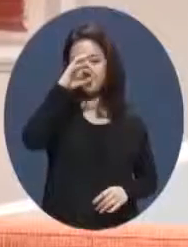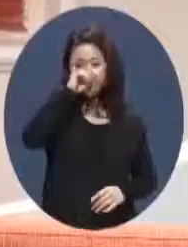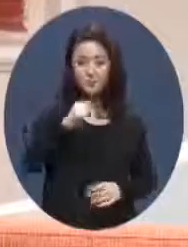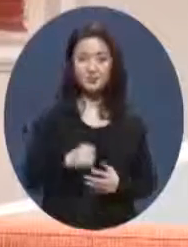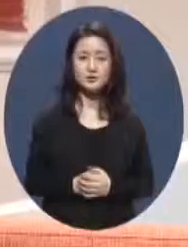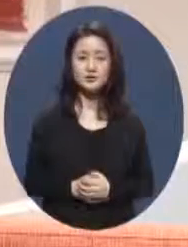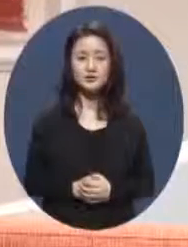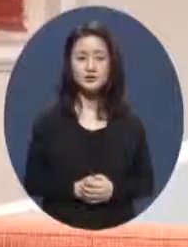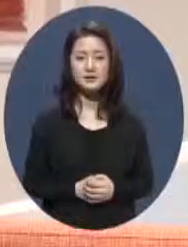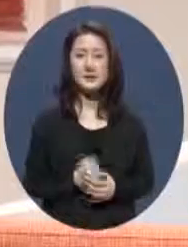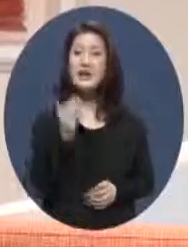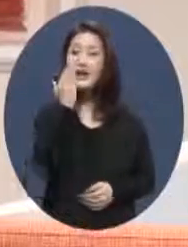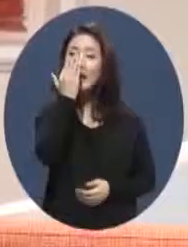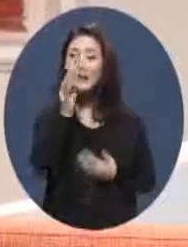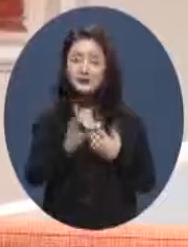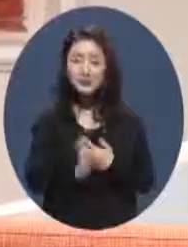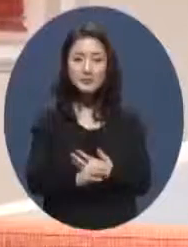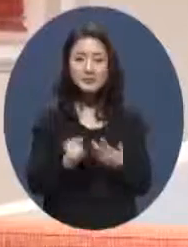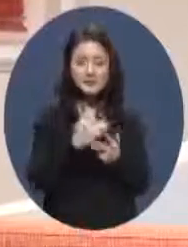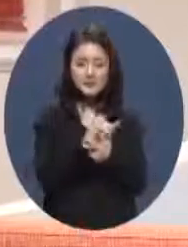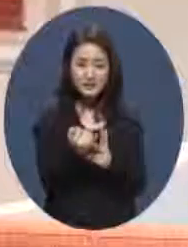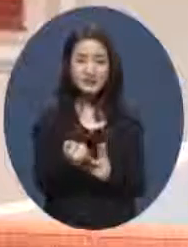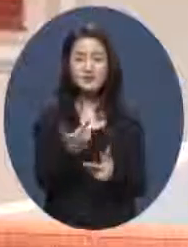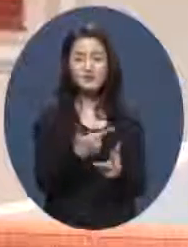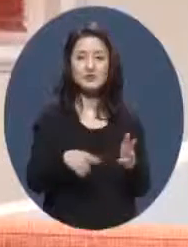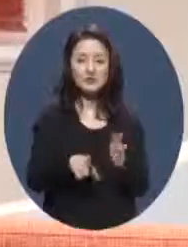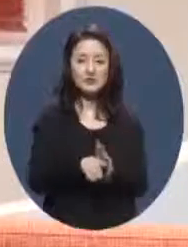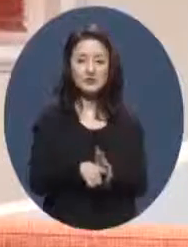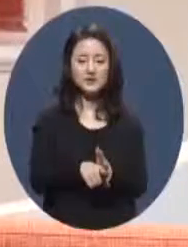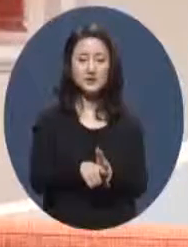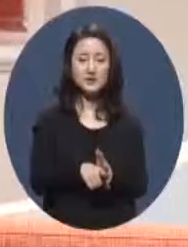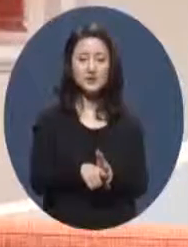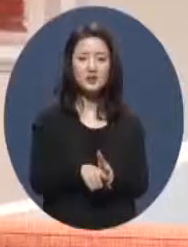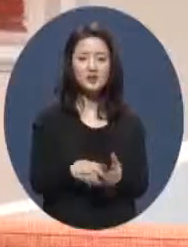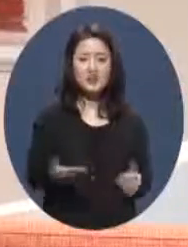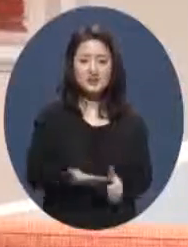만큼 에너지를 줄 수 있는 그거를 세이브하기 위해서는 좀 도움을 받으시는 게 좋습니다. 네.